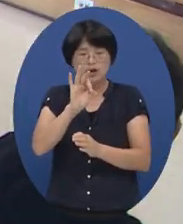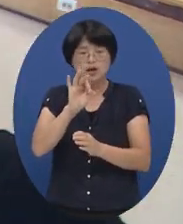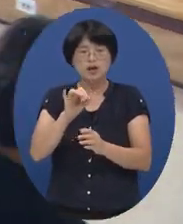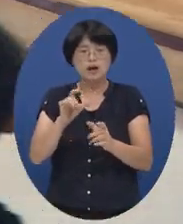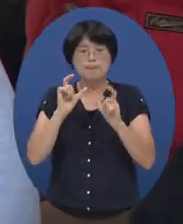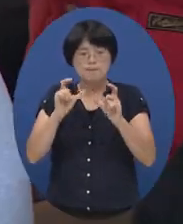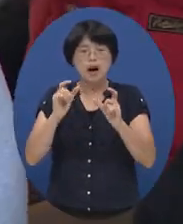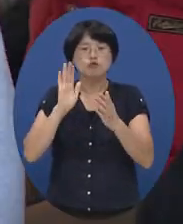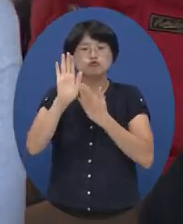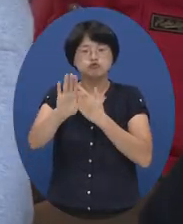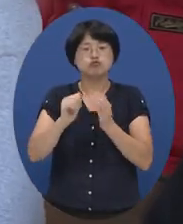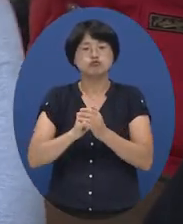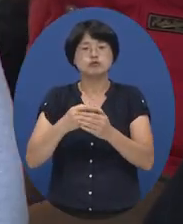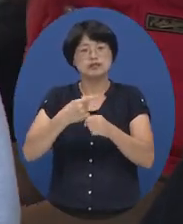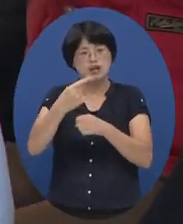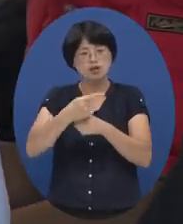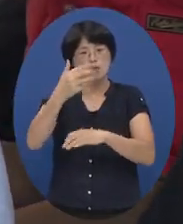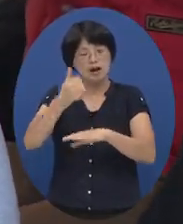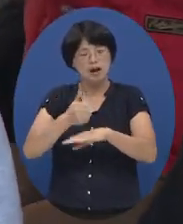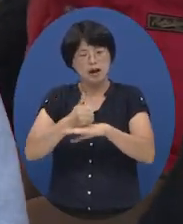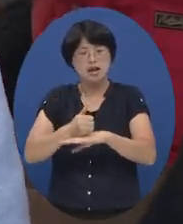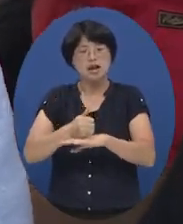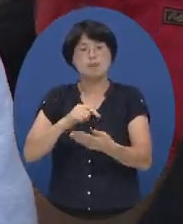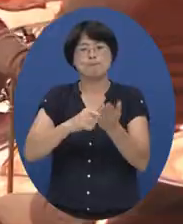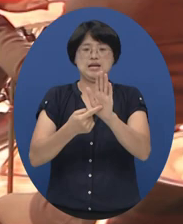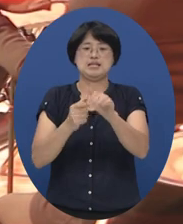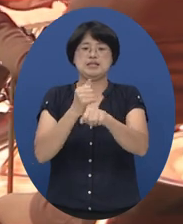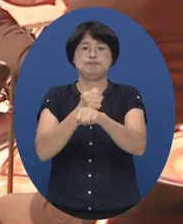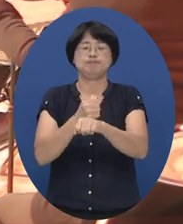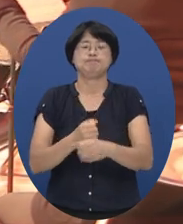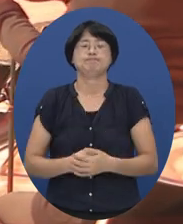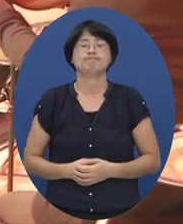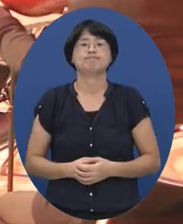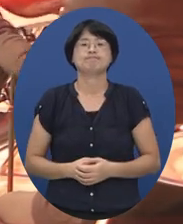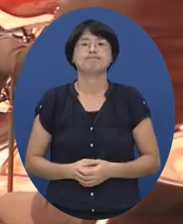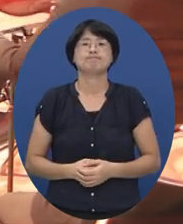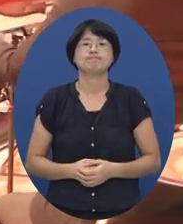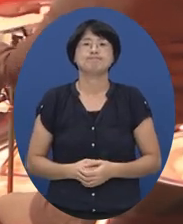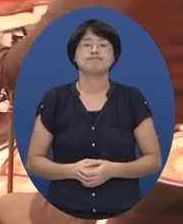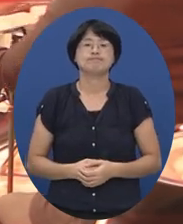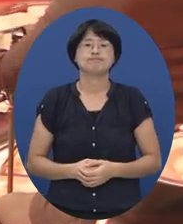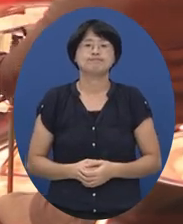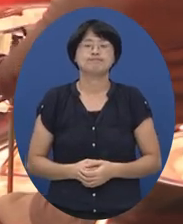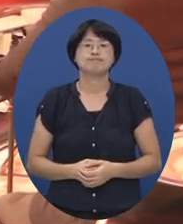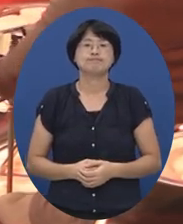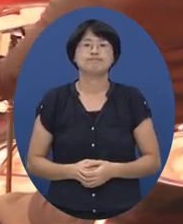선정한 뒤 내년 말 최종 결과를 발표할 계획입니다. 경기 GTV 한선지입니다.